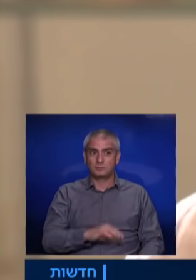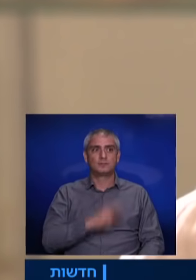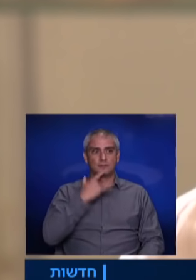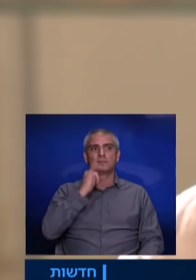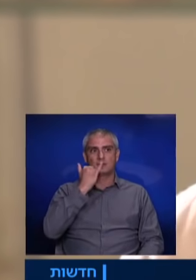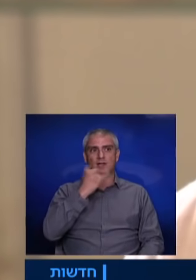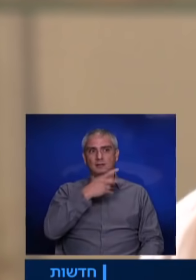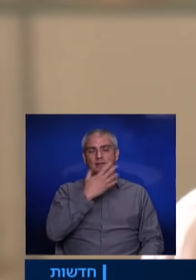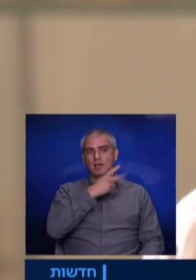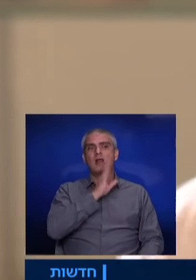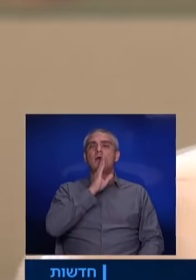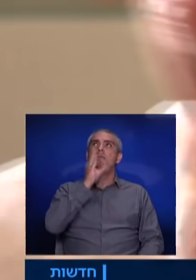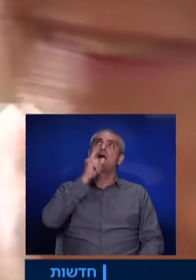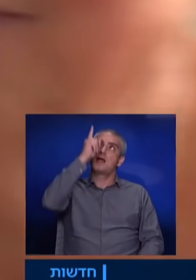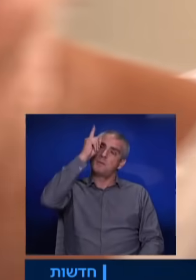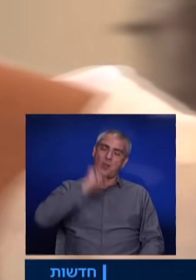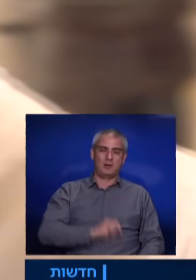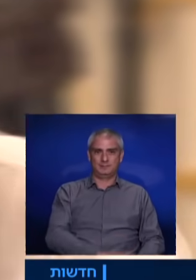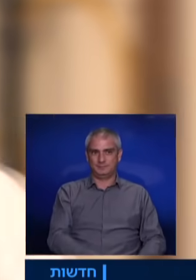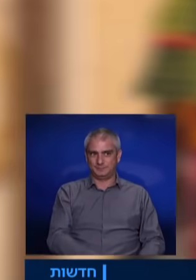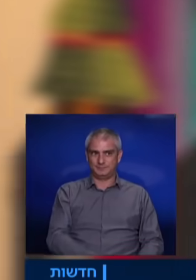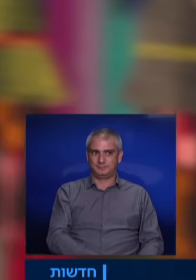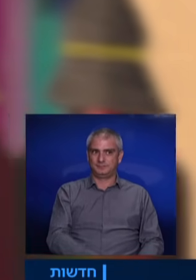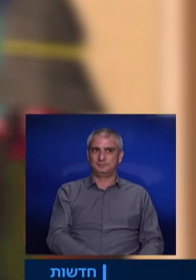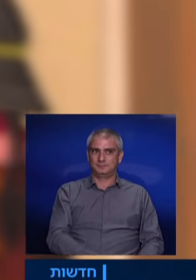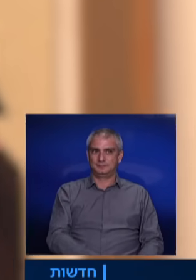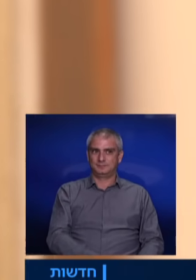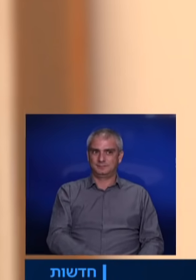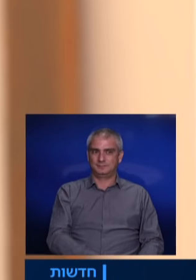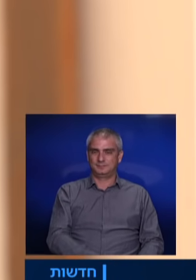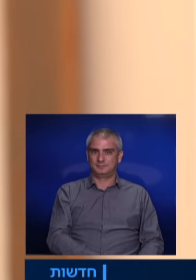כן. היה לו בעיה עם אלוהים.